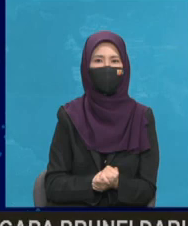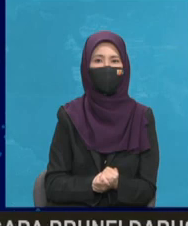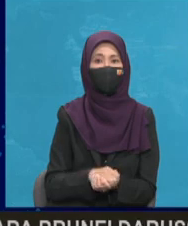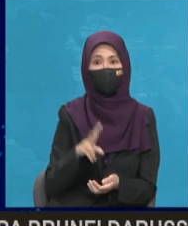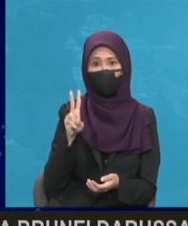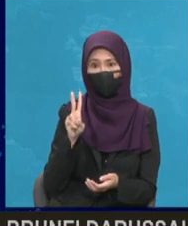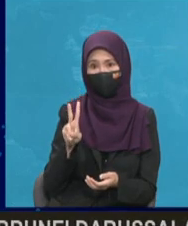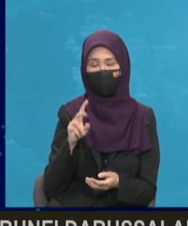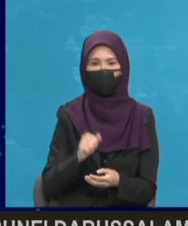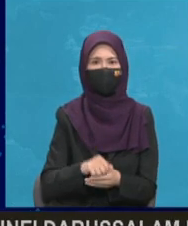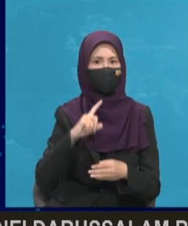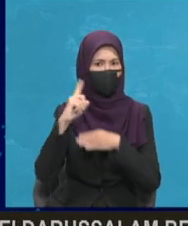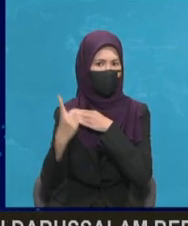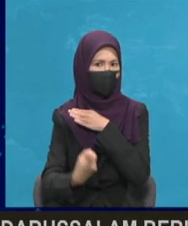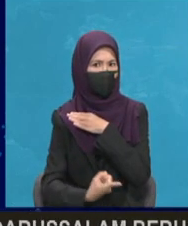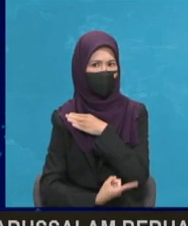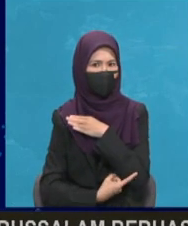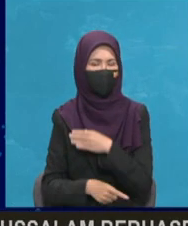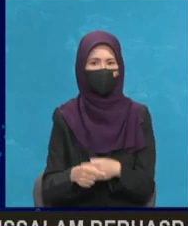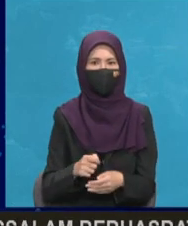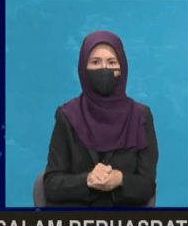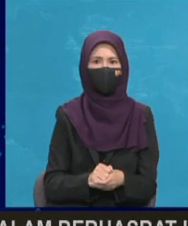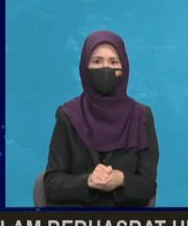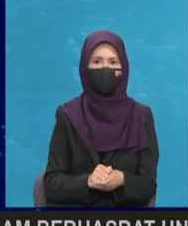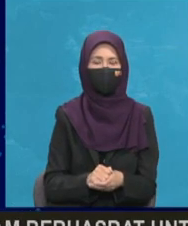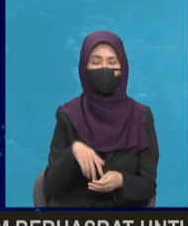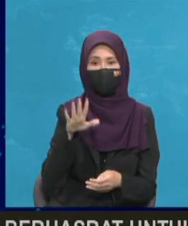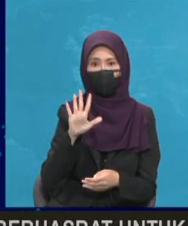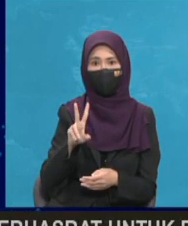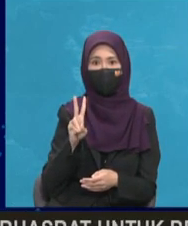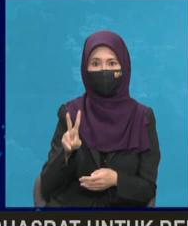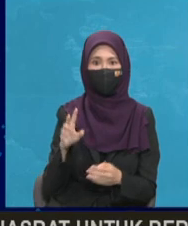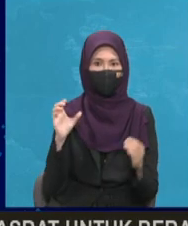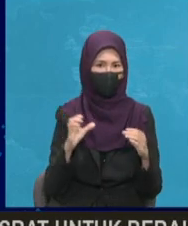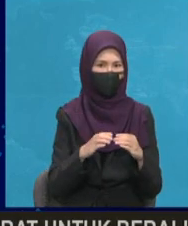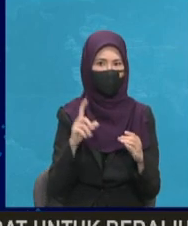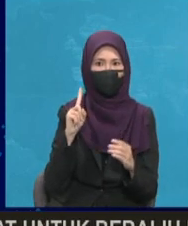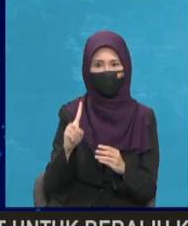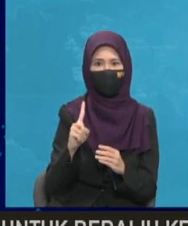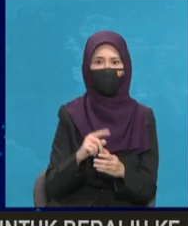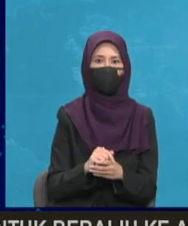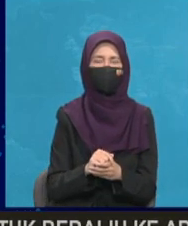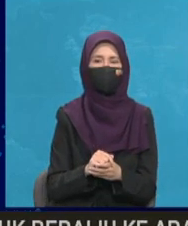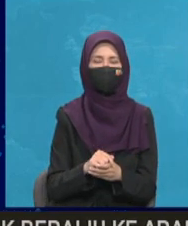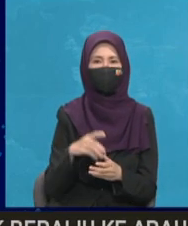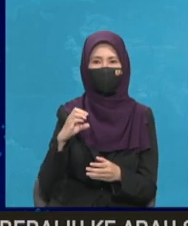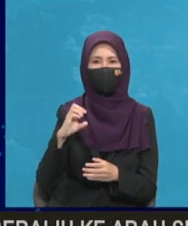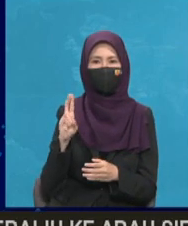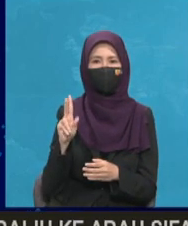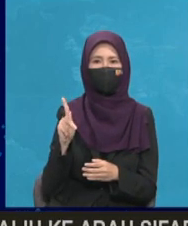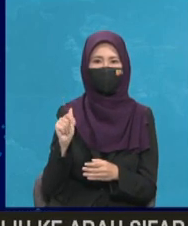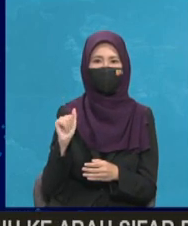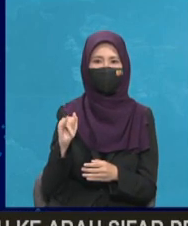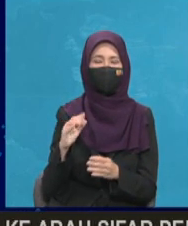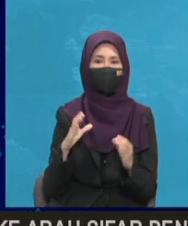G2 Serikat tempat Andi kenaikan pendek rantai gagal mati section 52 golongan 1A ke Cukai pendapatan pegal